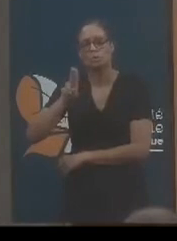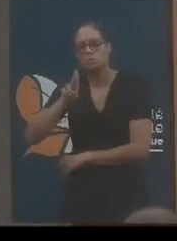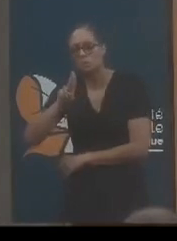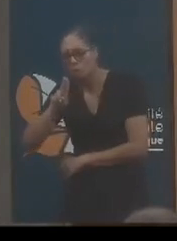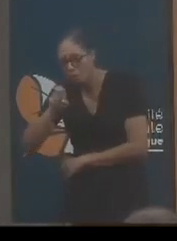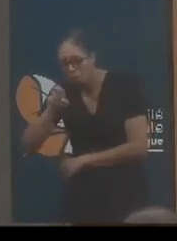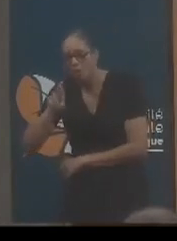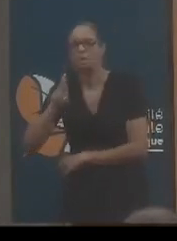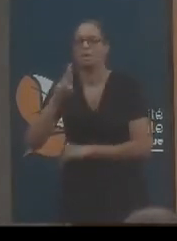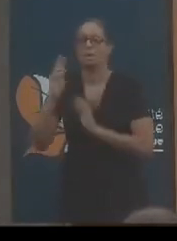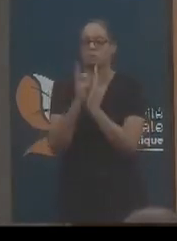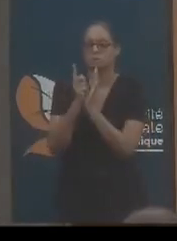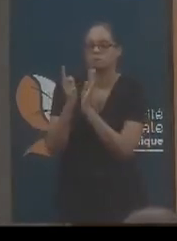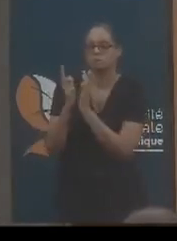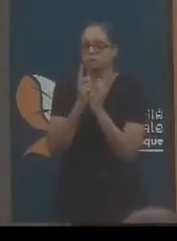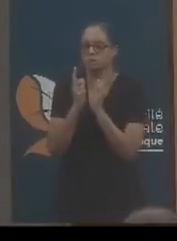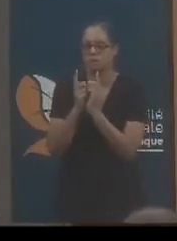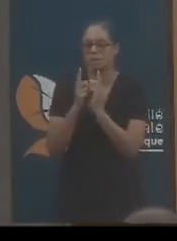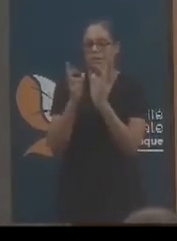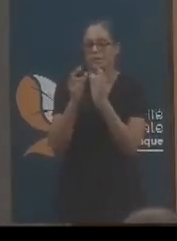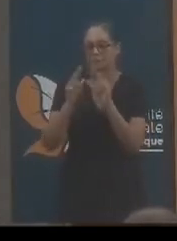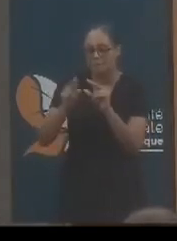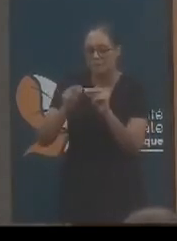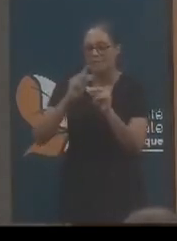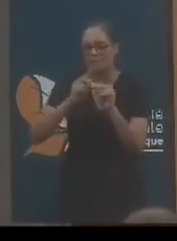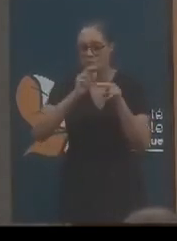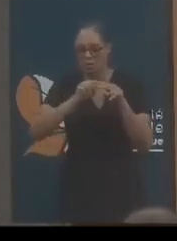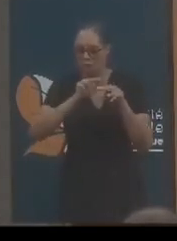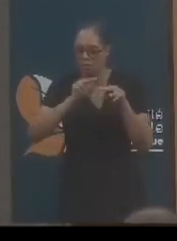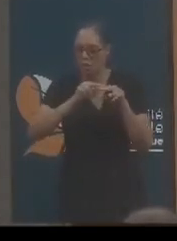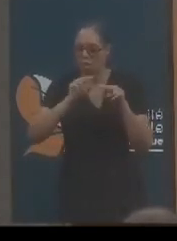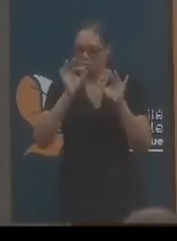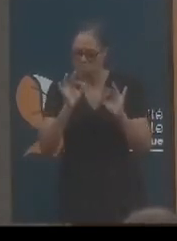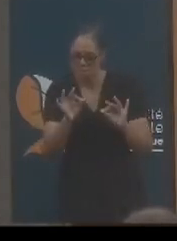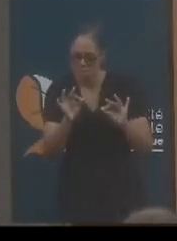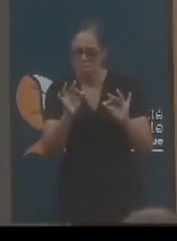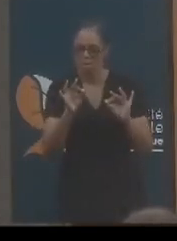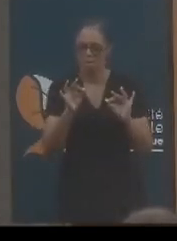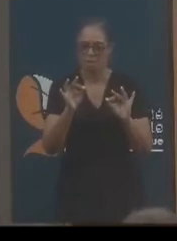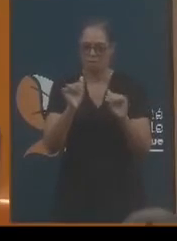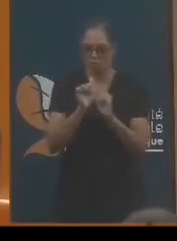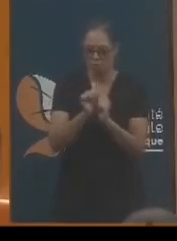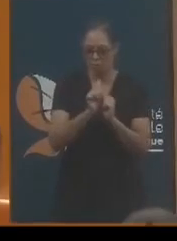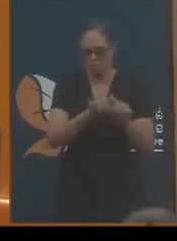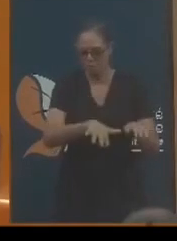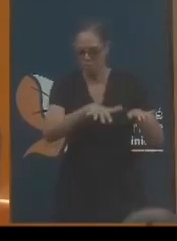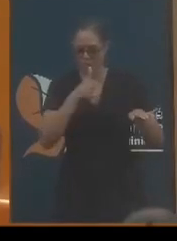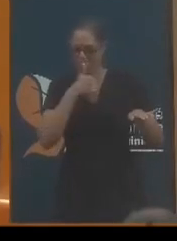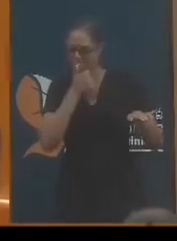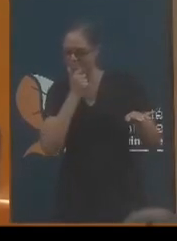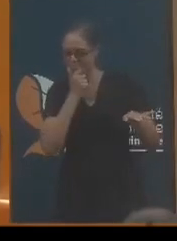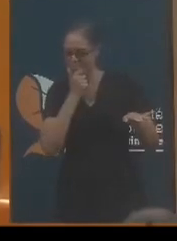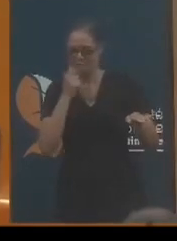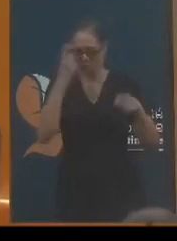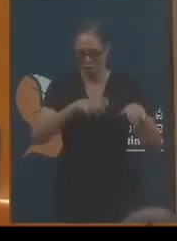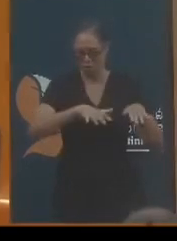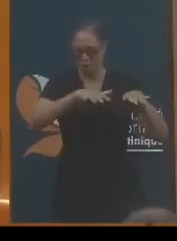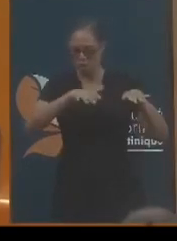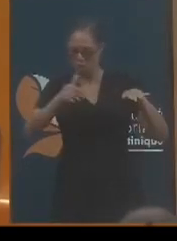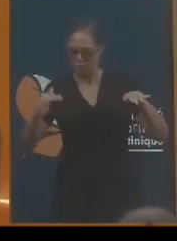de dire qu'il faut faire des ouvrages calibrés et à la hauteur des inondations que nous avions calculées à l'époque.